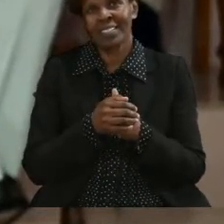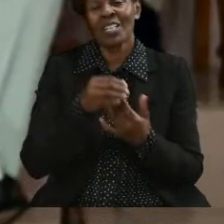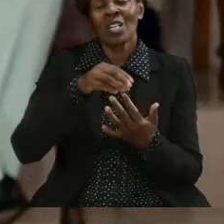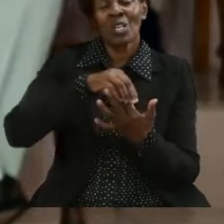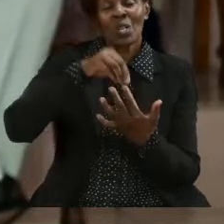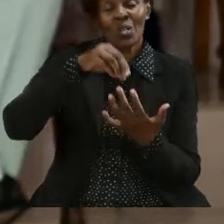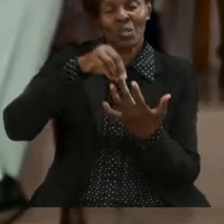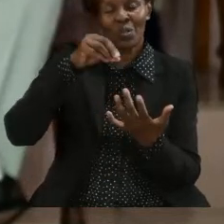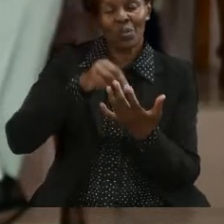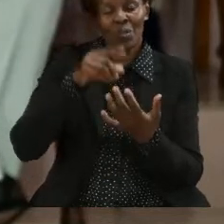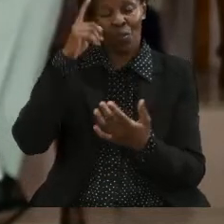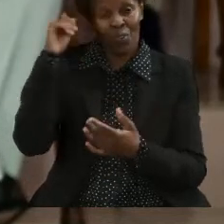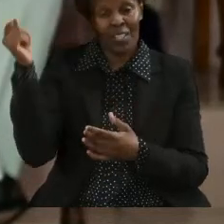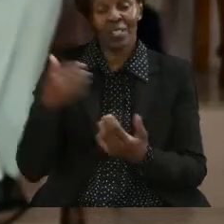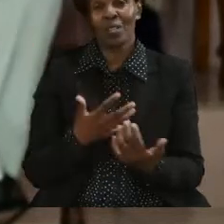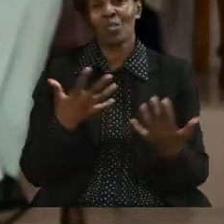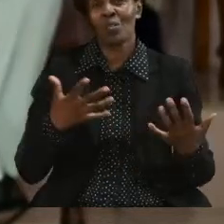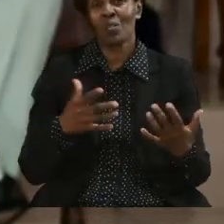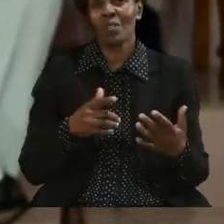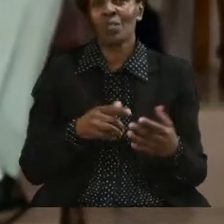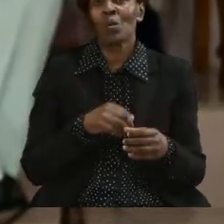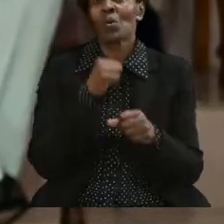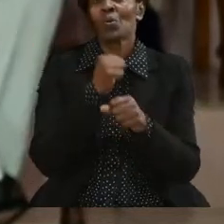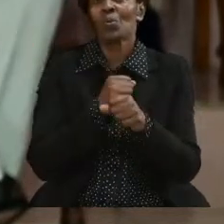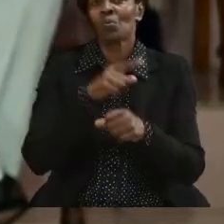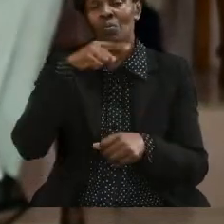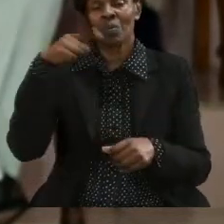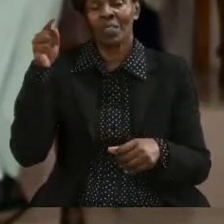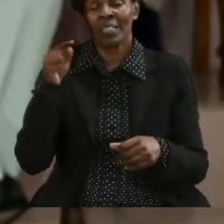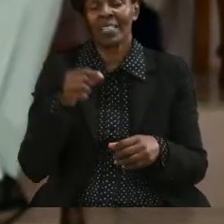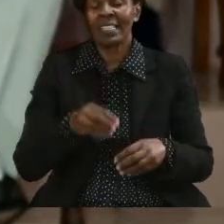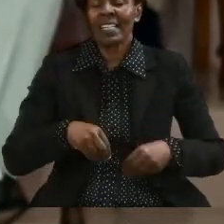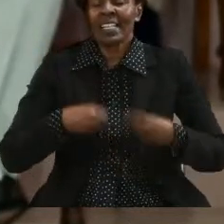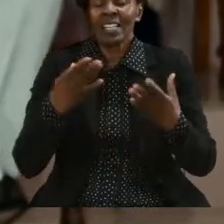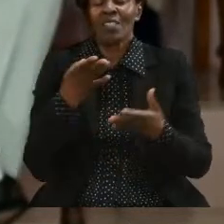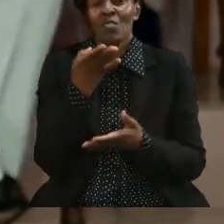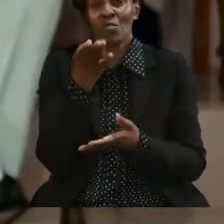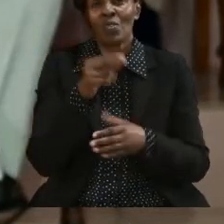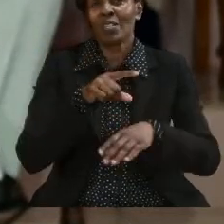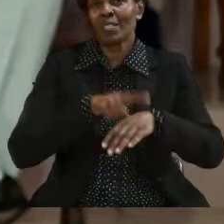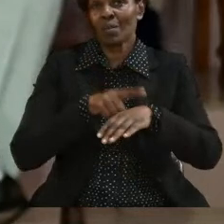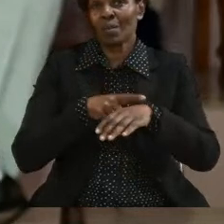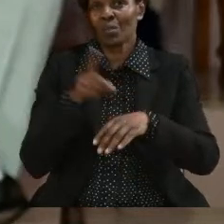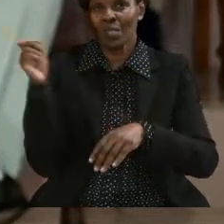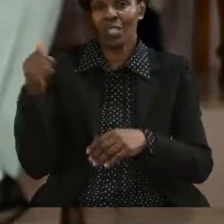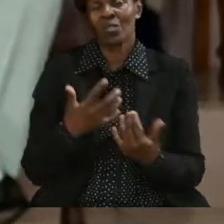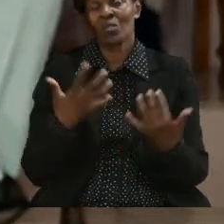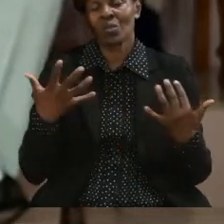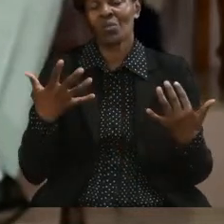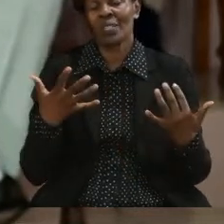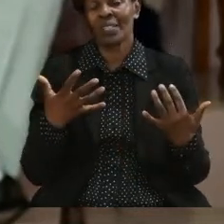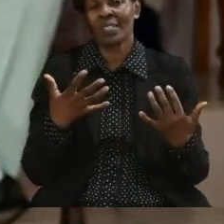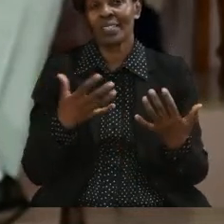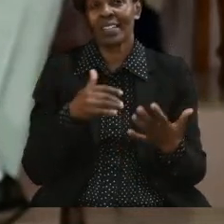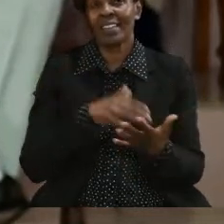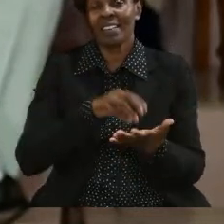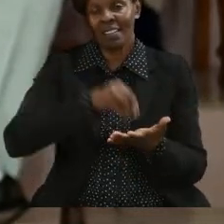tũcagũrĩrei gwĩka wega mũtũhe mahinda manyu mũtũrute gwĩka wega